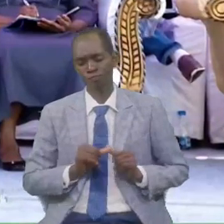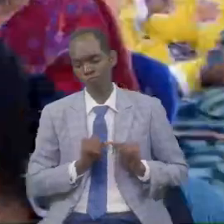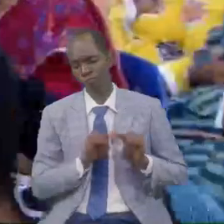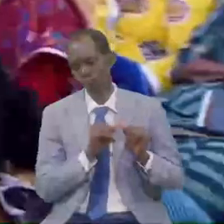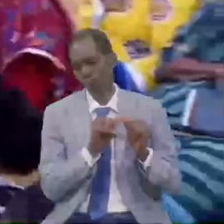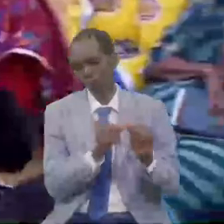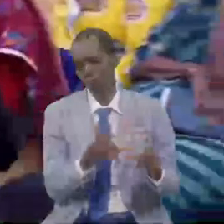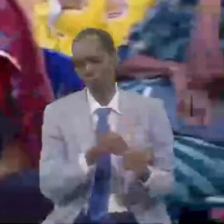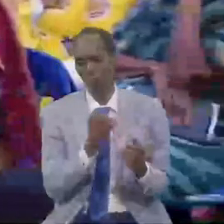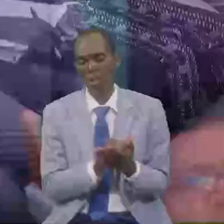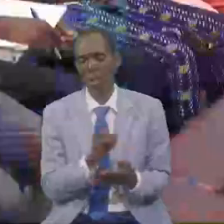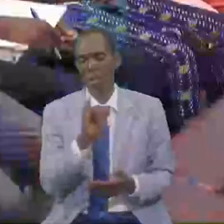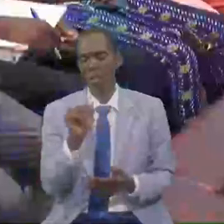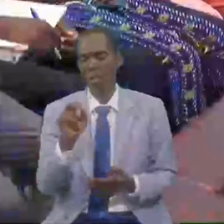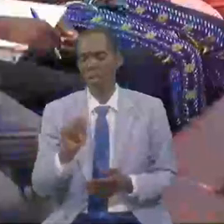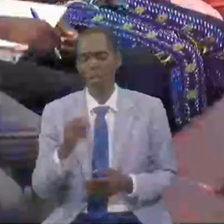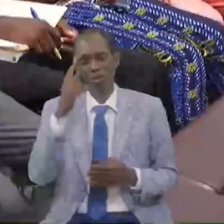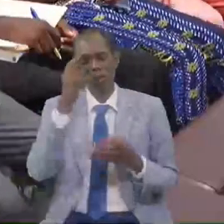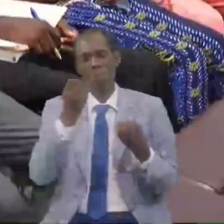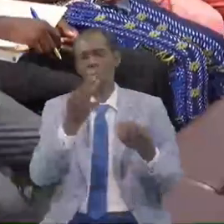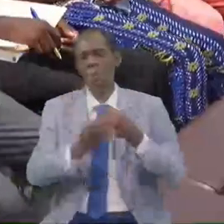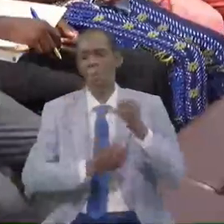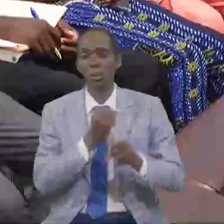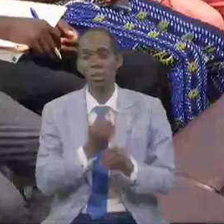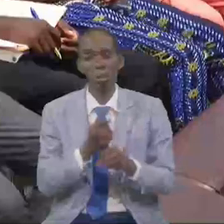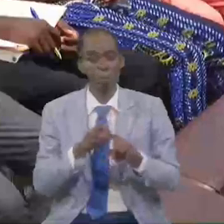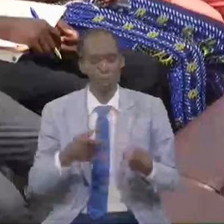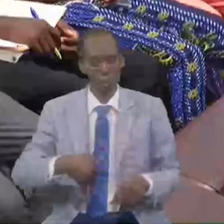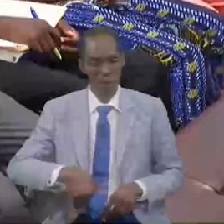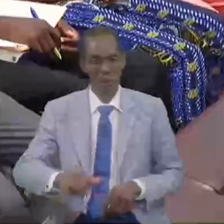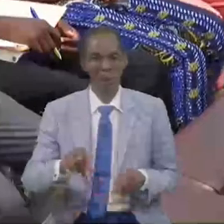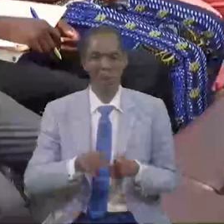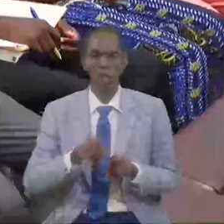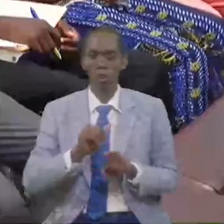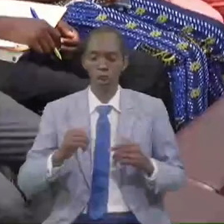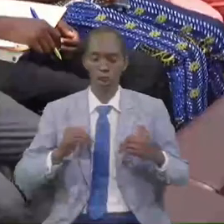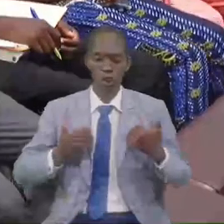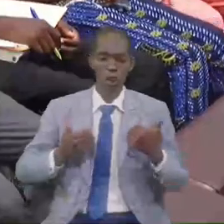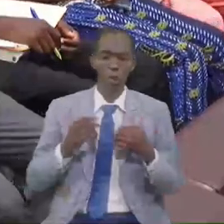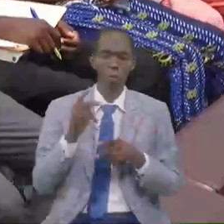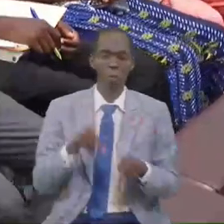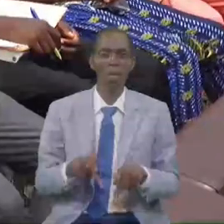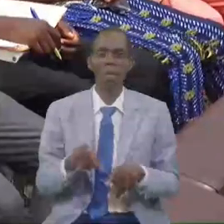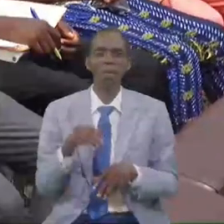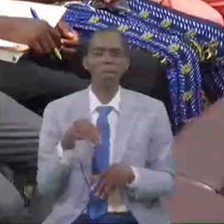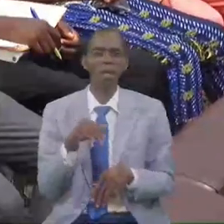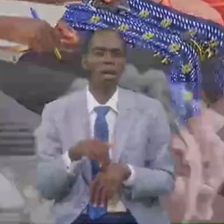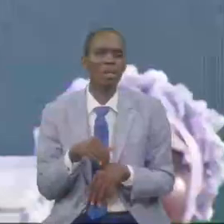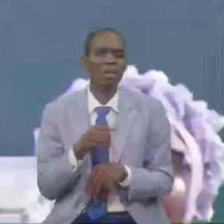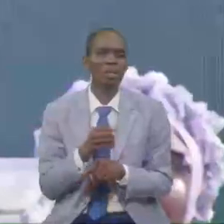Et j'ai continué donc ma vie ainsi pendant plusieurs années. Mais je croyais, à 23